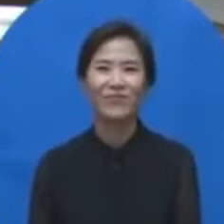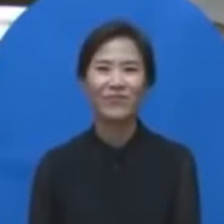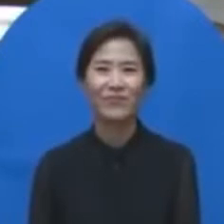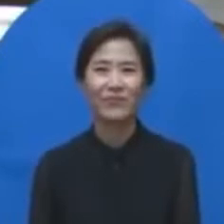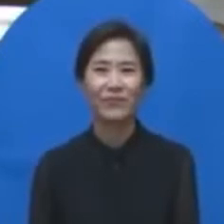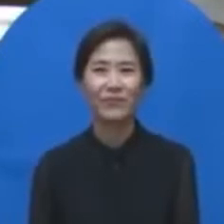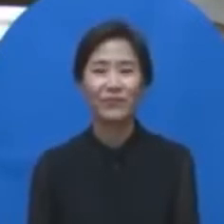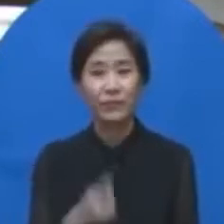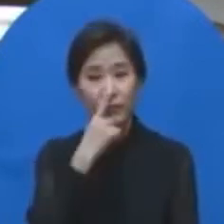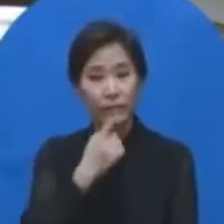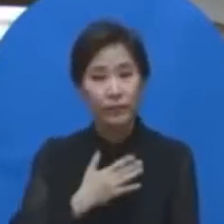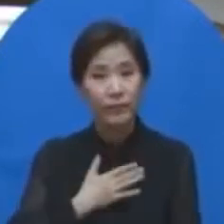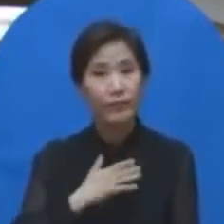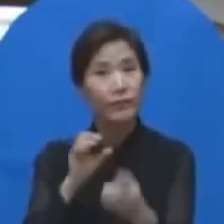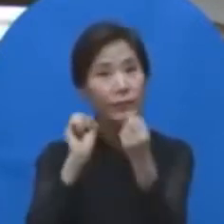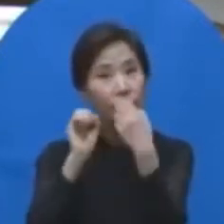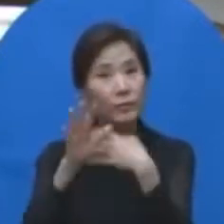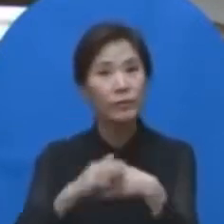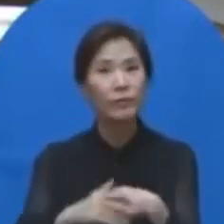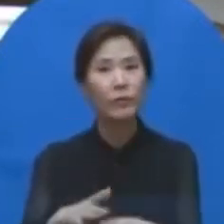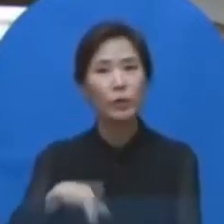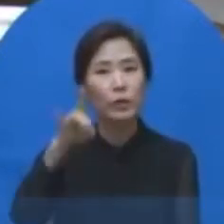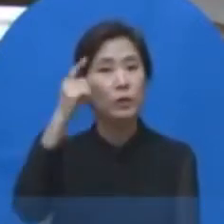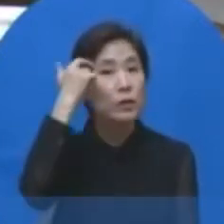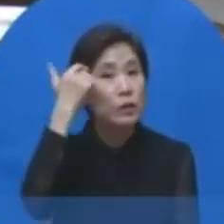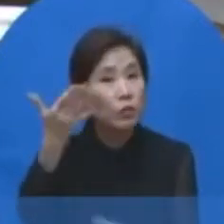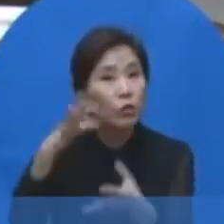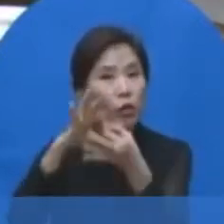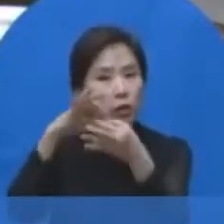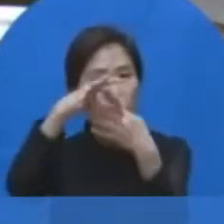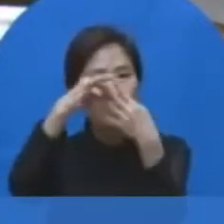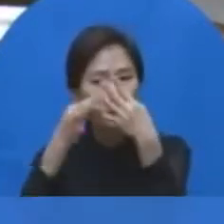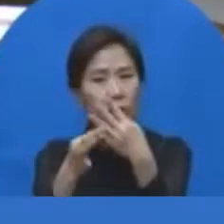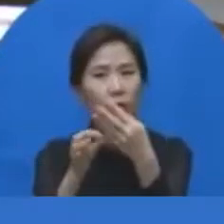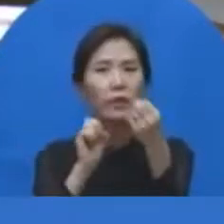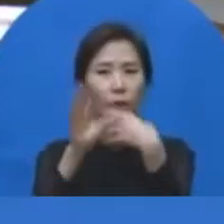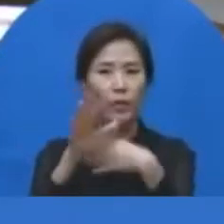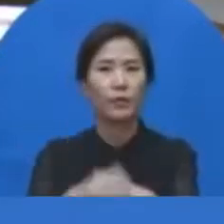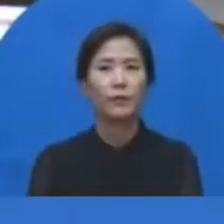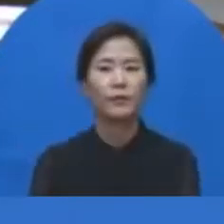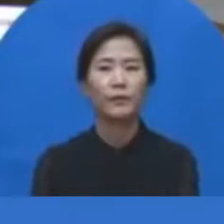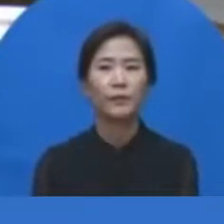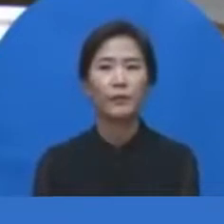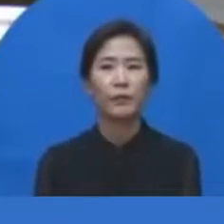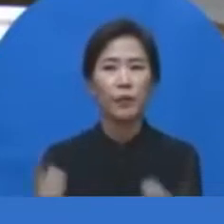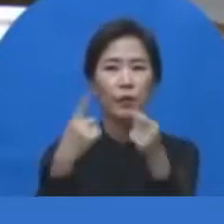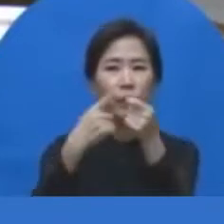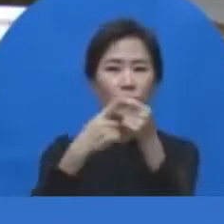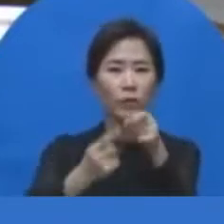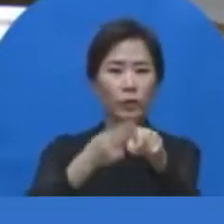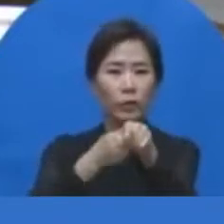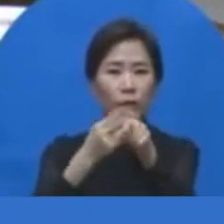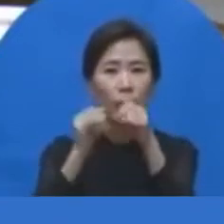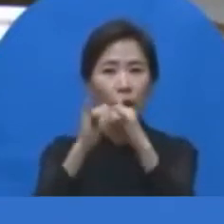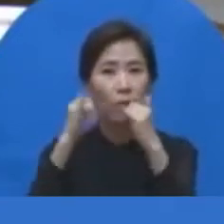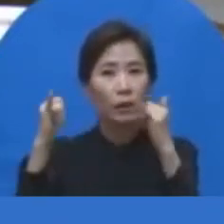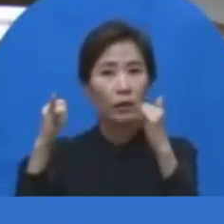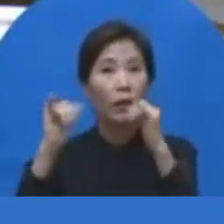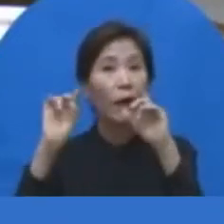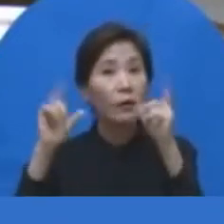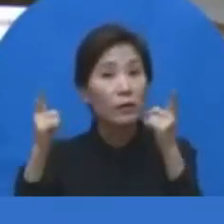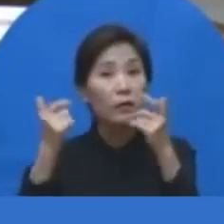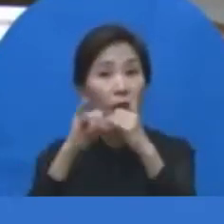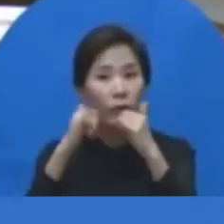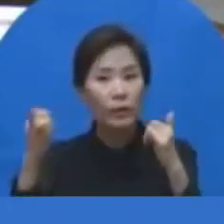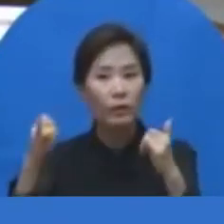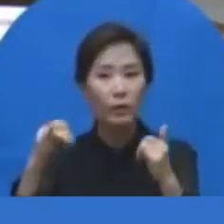제 답변은 질문의 순서에 따라서 하도록 하겠습니다. 첫 번째입니다. 교원이 아닌 자의 가입이 허용되는 경우에도